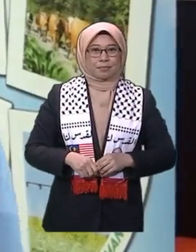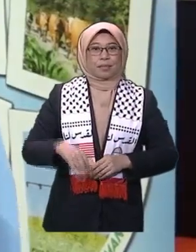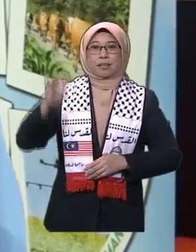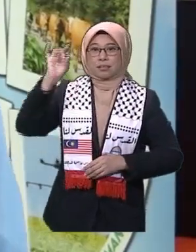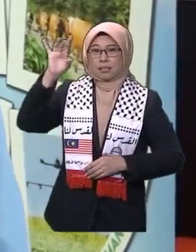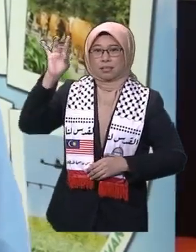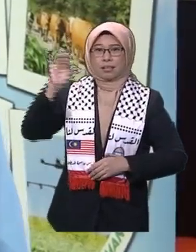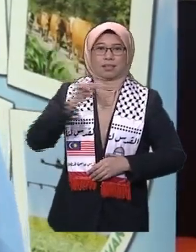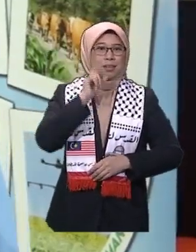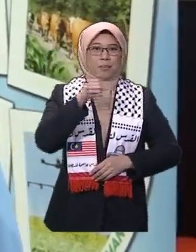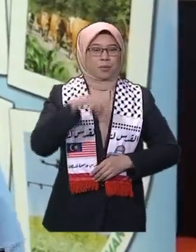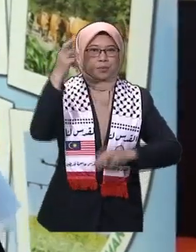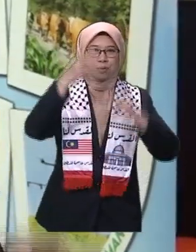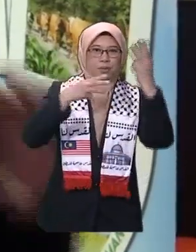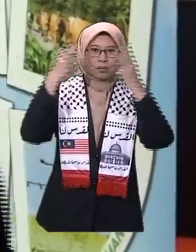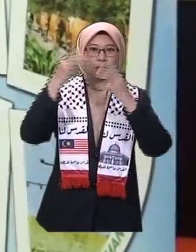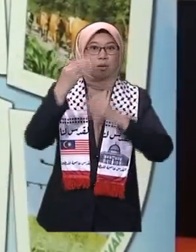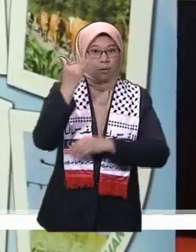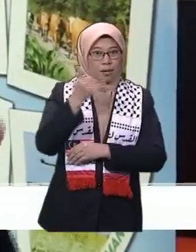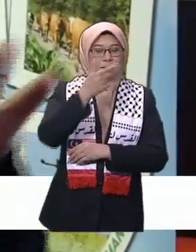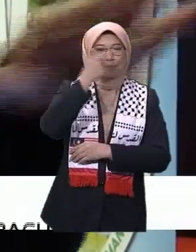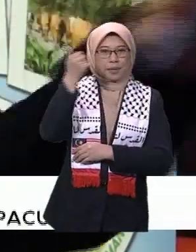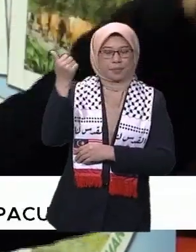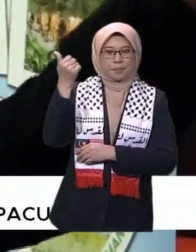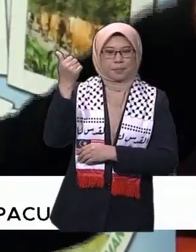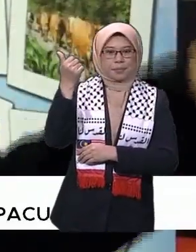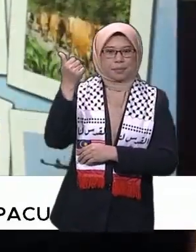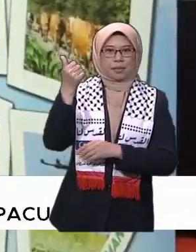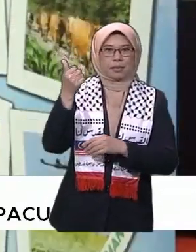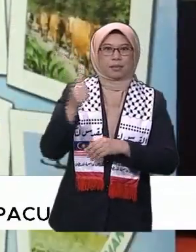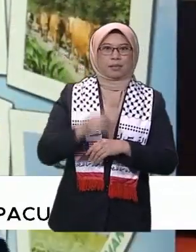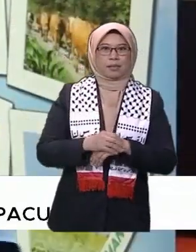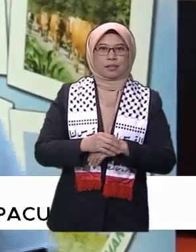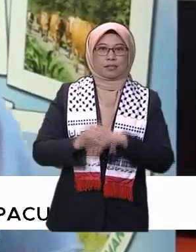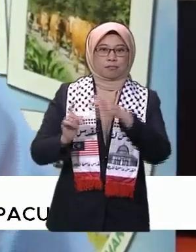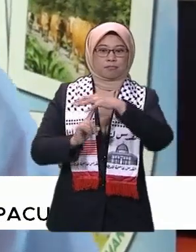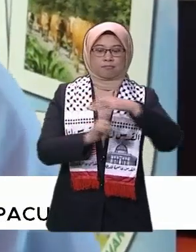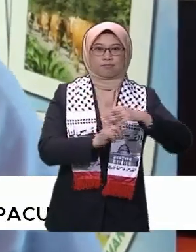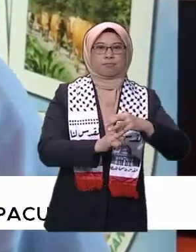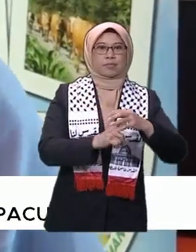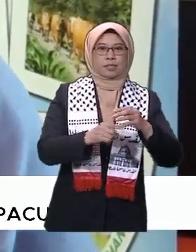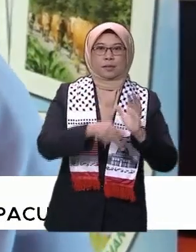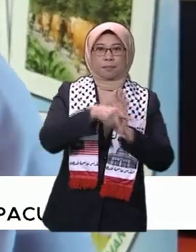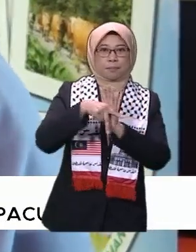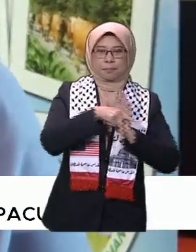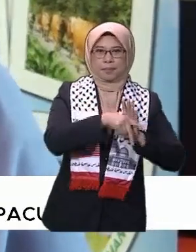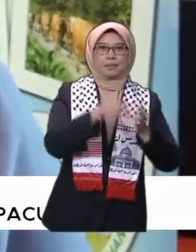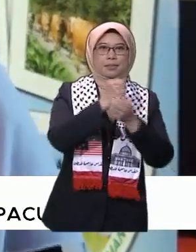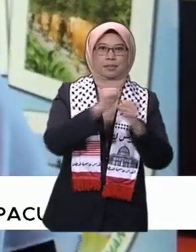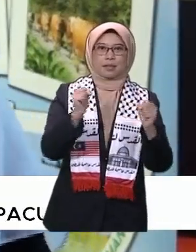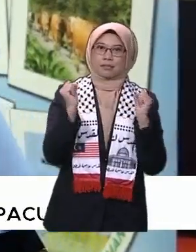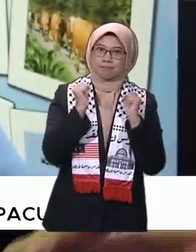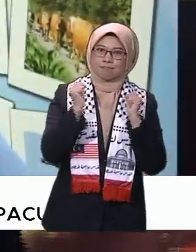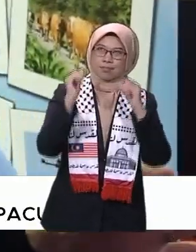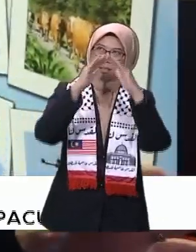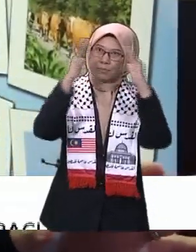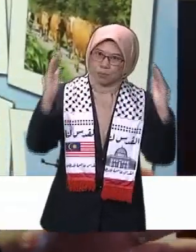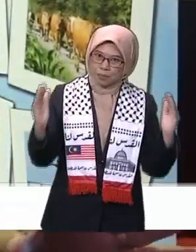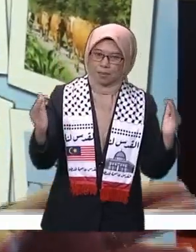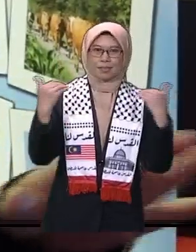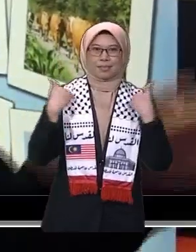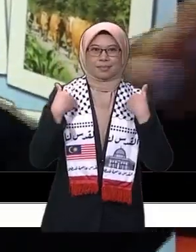InsyaAllah tak perlu risau sebab kami punya kemah-kemah yang disediakan semua kemah yang berbumbung, berekon. So